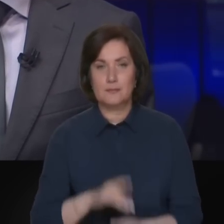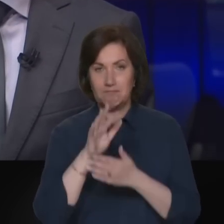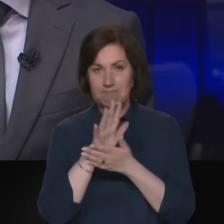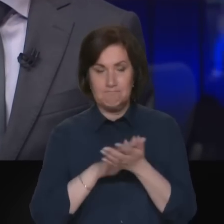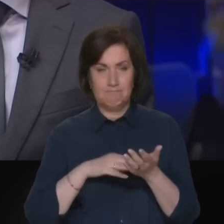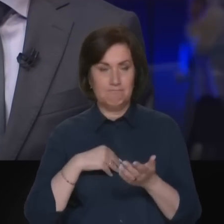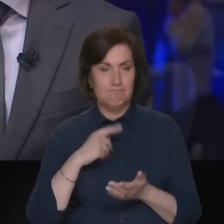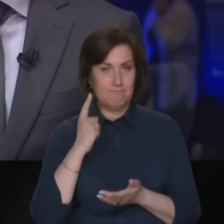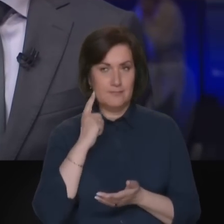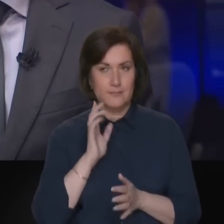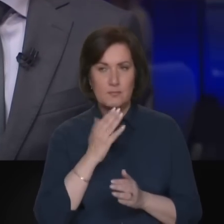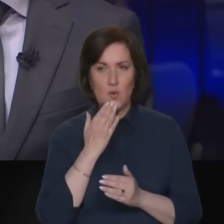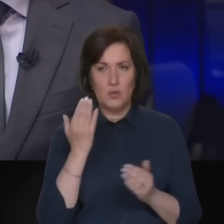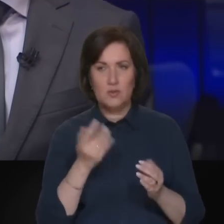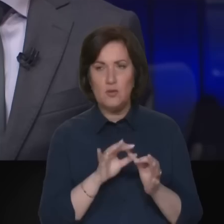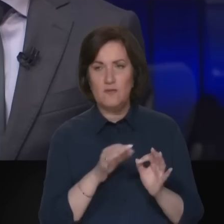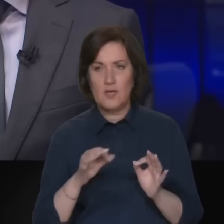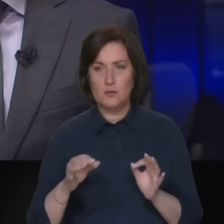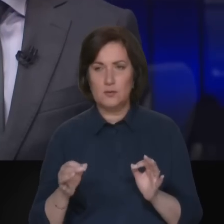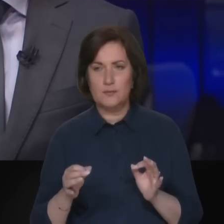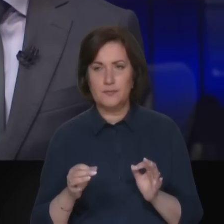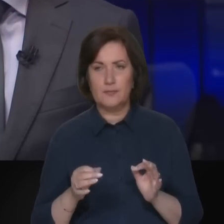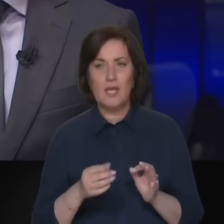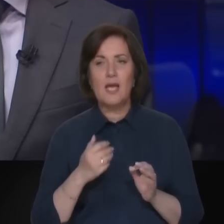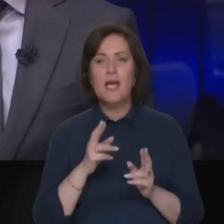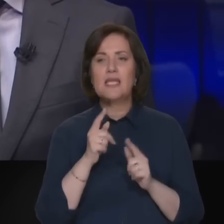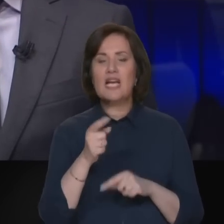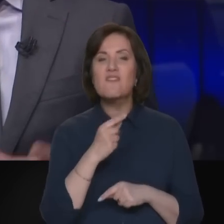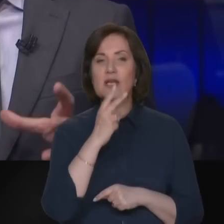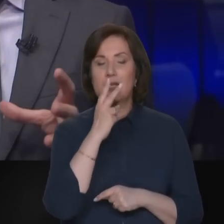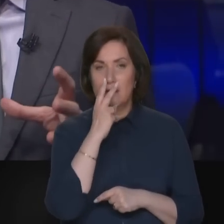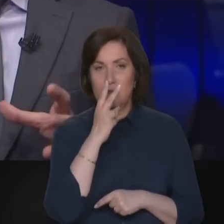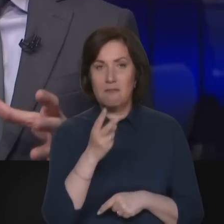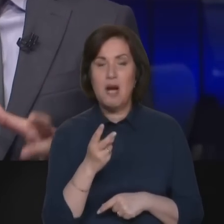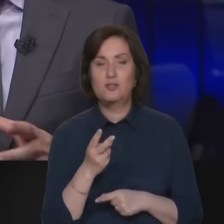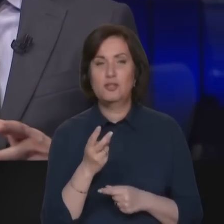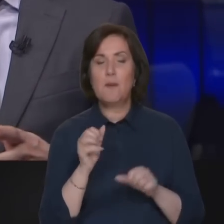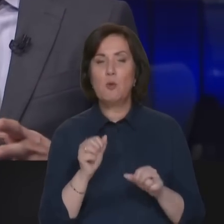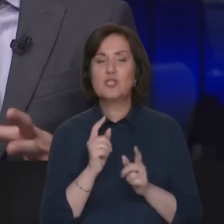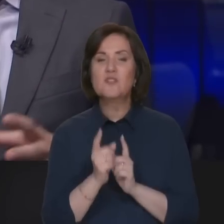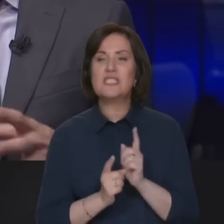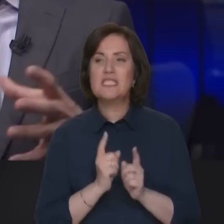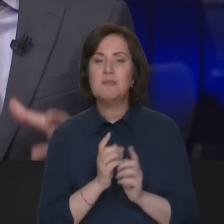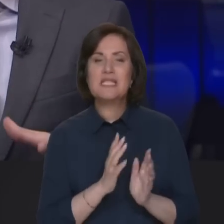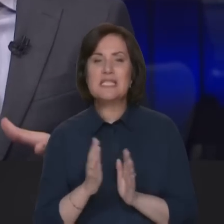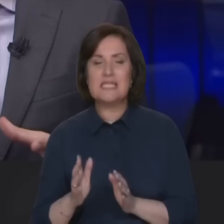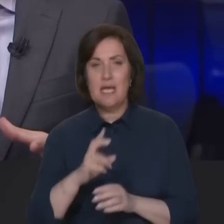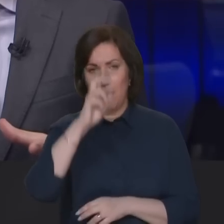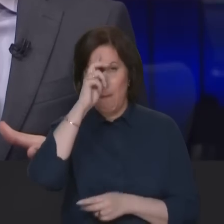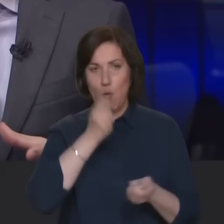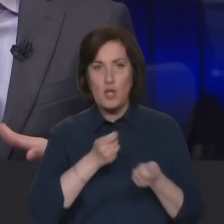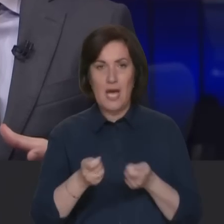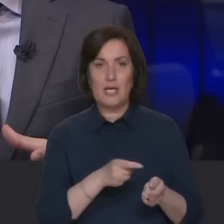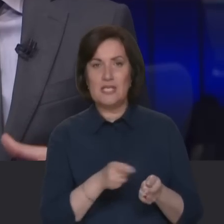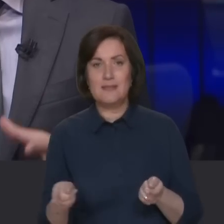Даруйте, я не розчула останню вашу фразу. А як ви бачите от можливості зміни системи монархії за